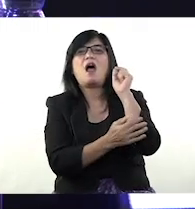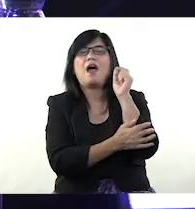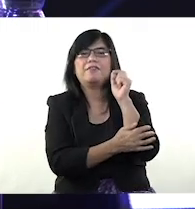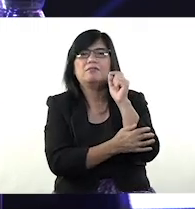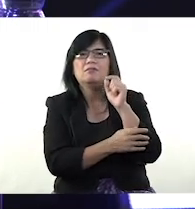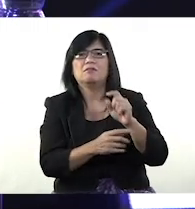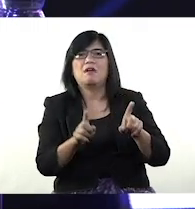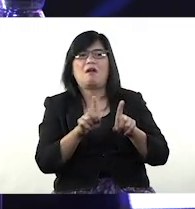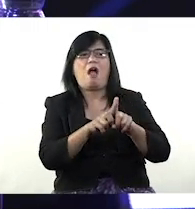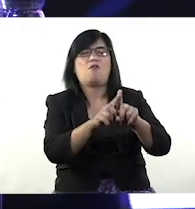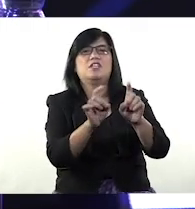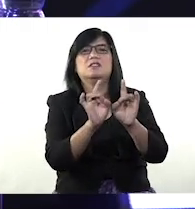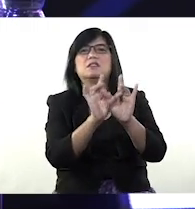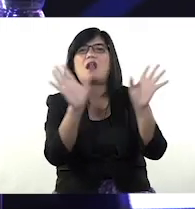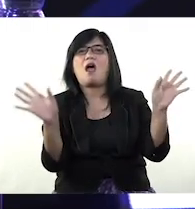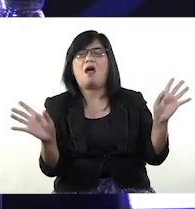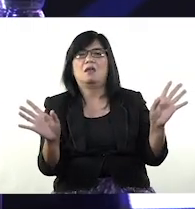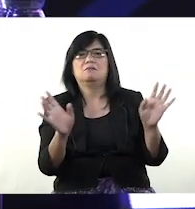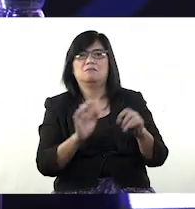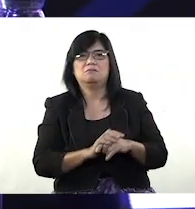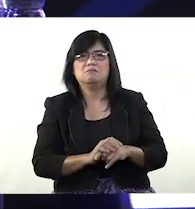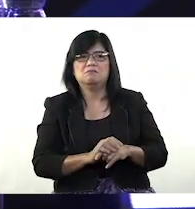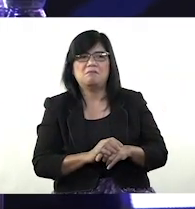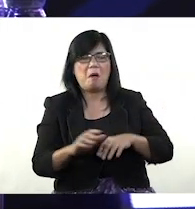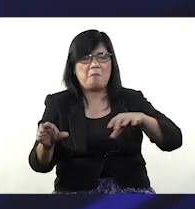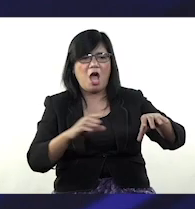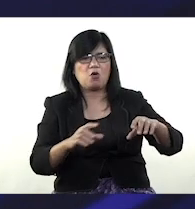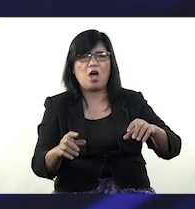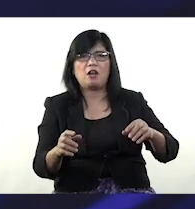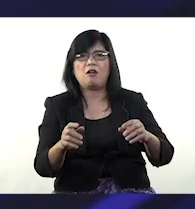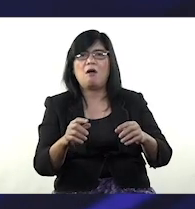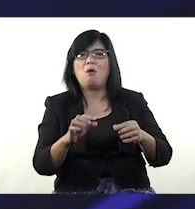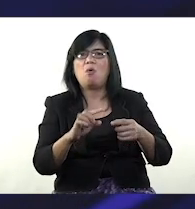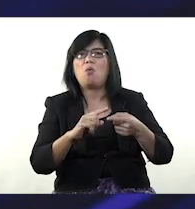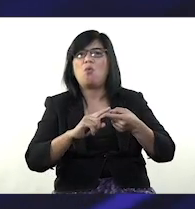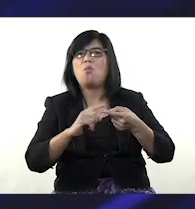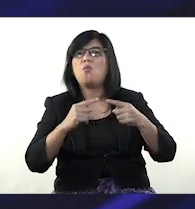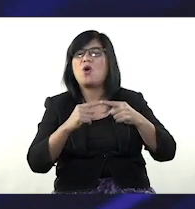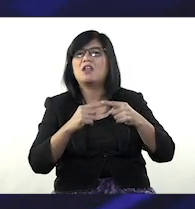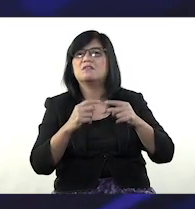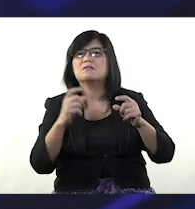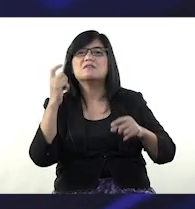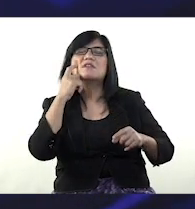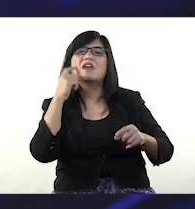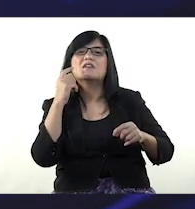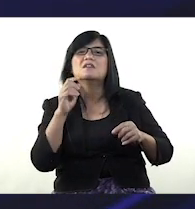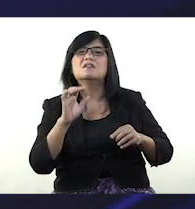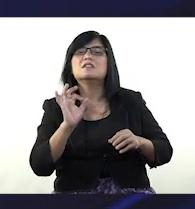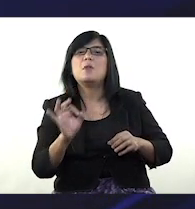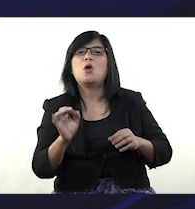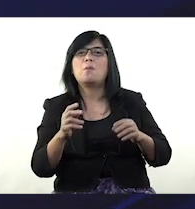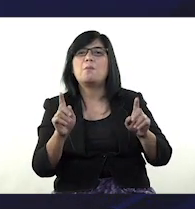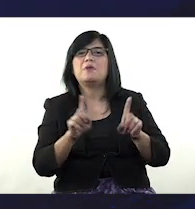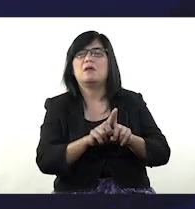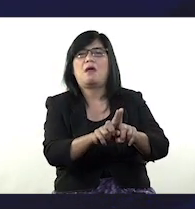dia menyebut dirinya Kristen tapi melakukan hubungan seks sebelum nikah ini dia menyebut dirinya Kristen